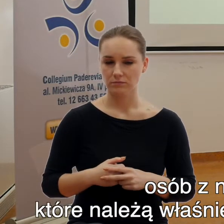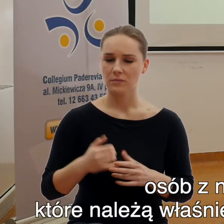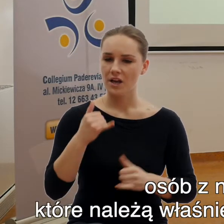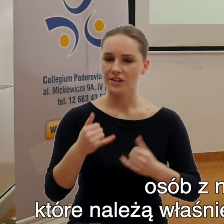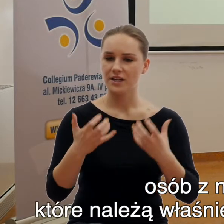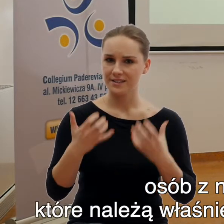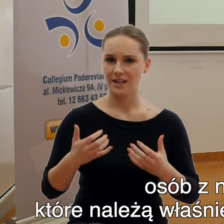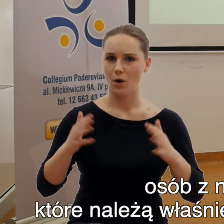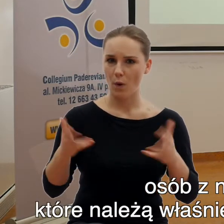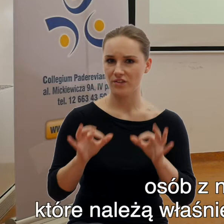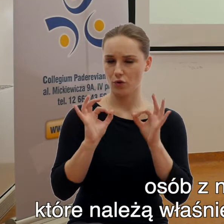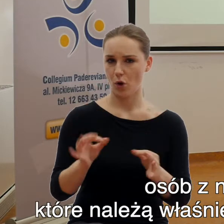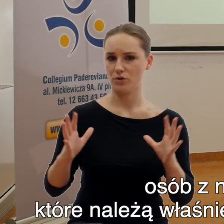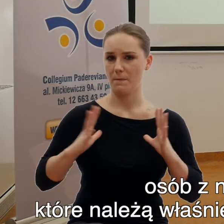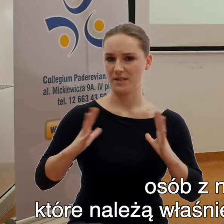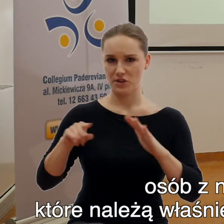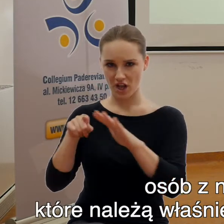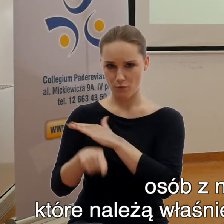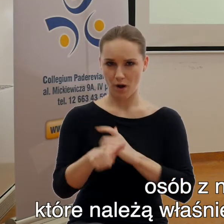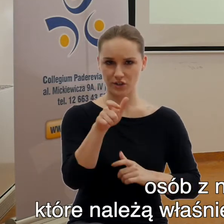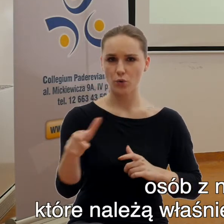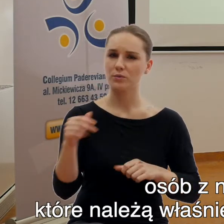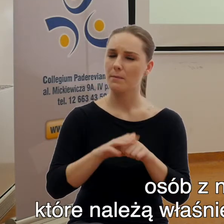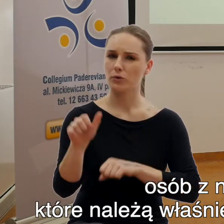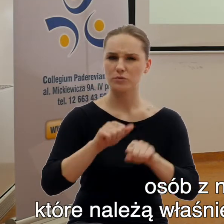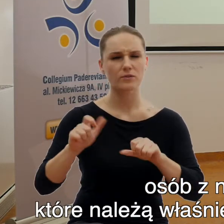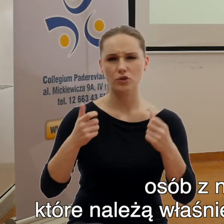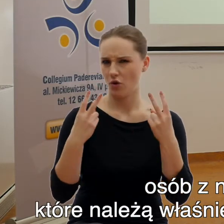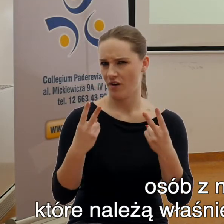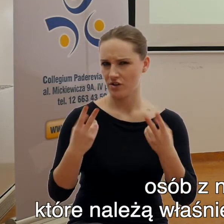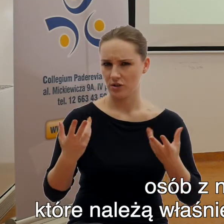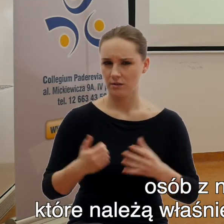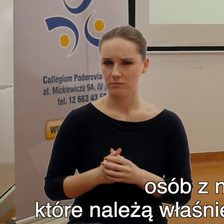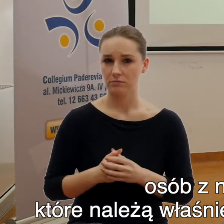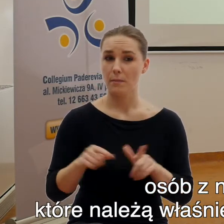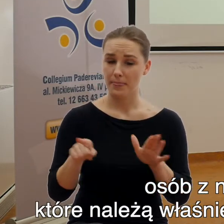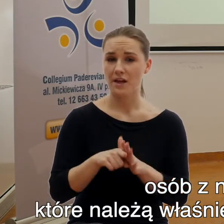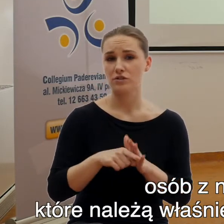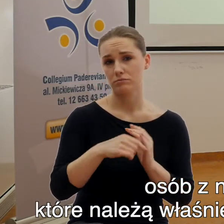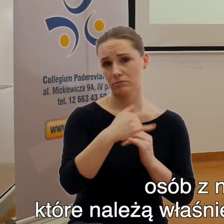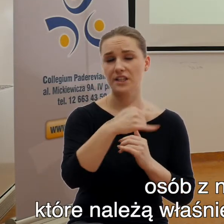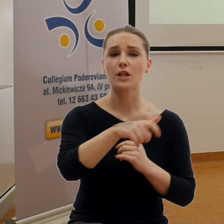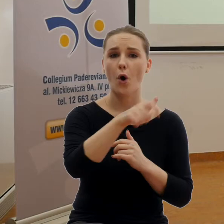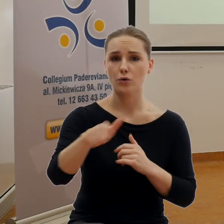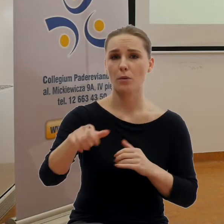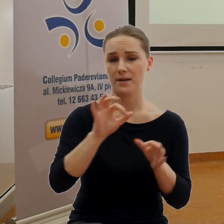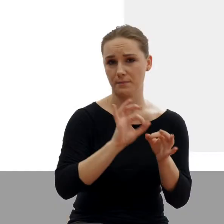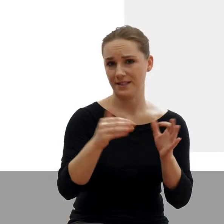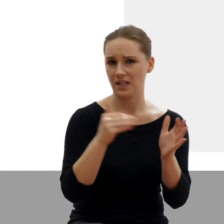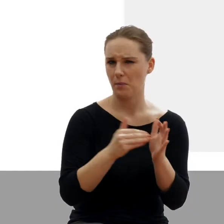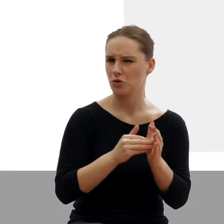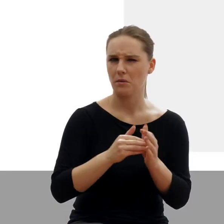osób z niepełnosprawnościami i innych osób, które należą właśnie do tej grupy osób ze szczególnymi potrzebami?